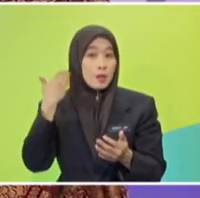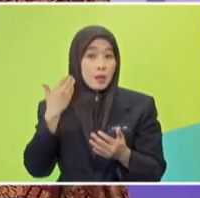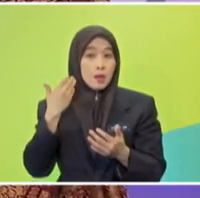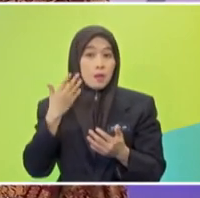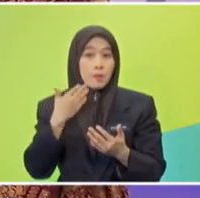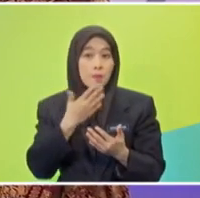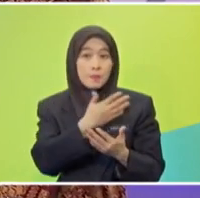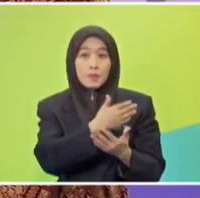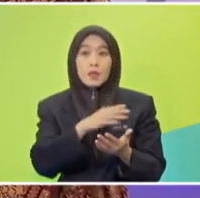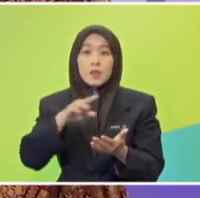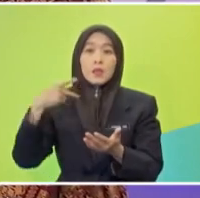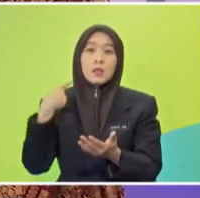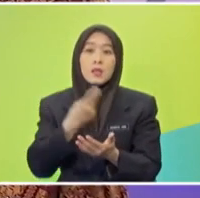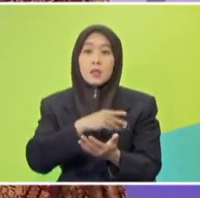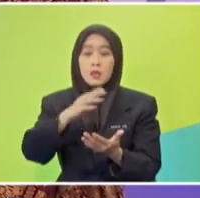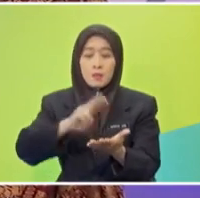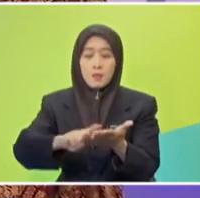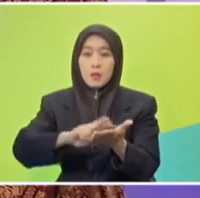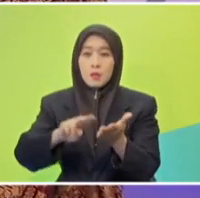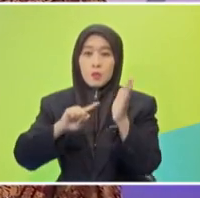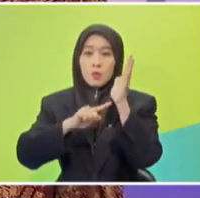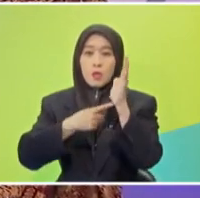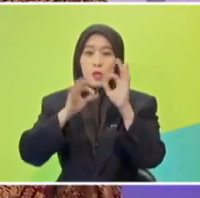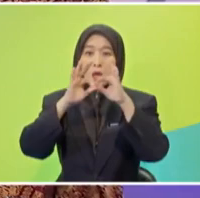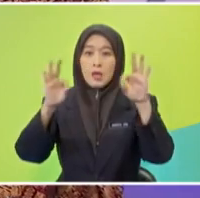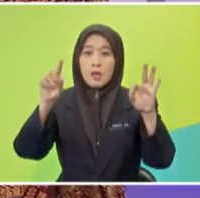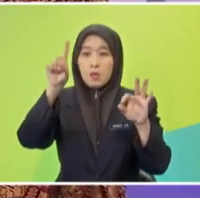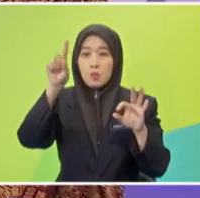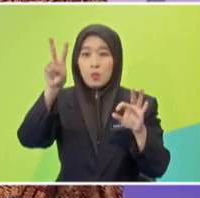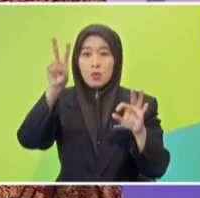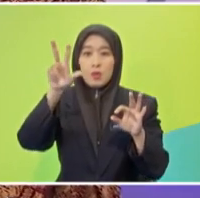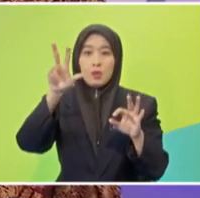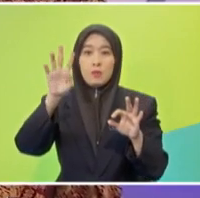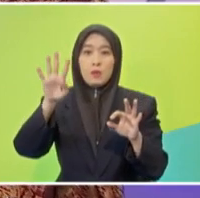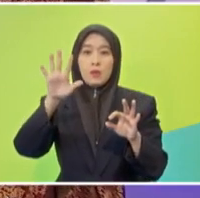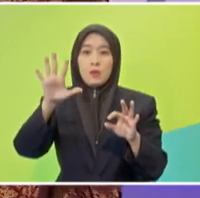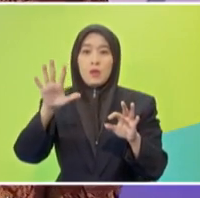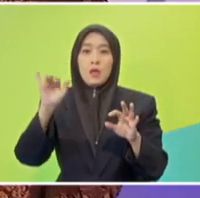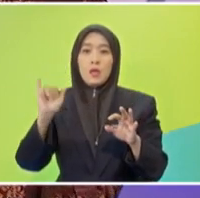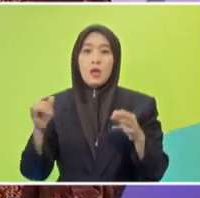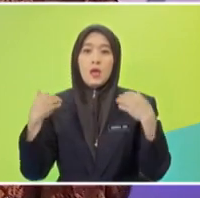ayah ayat 1 ayat 3 ayat 4 ayat 5 yang mengandung